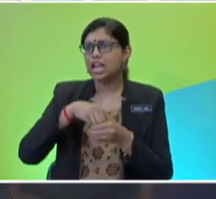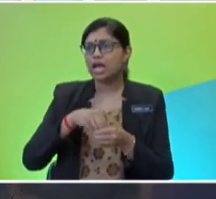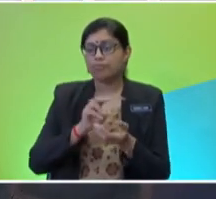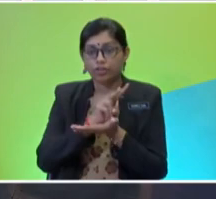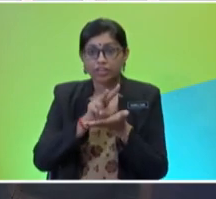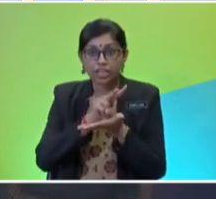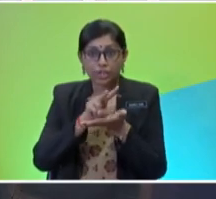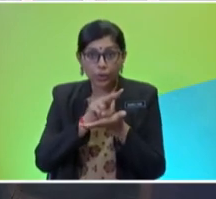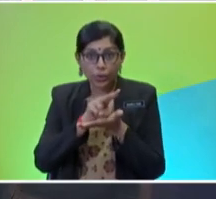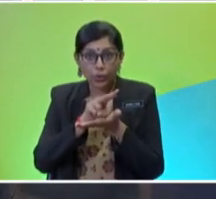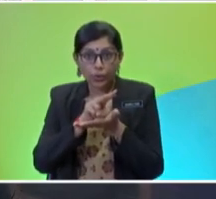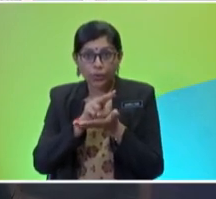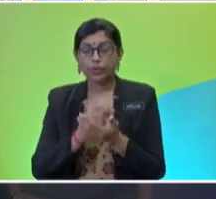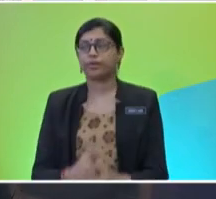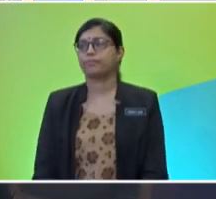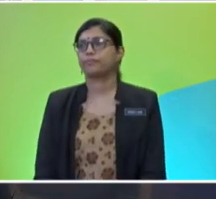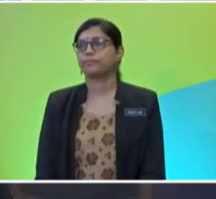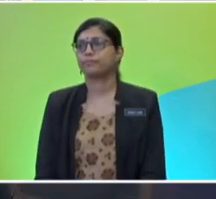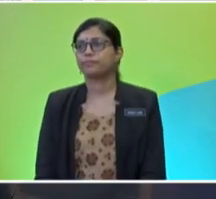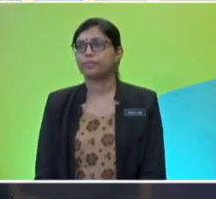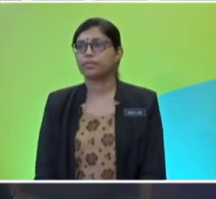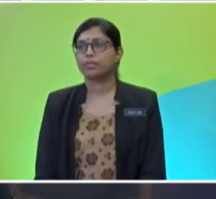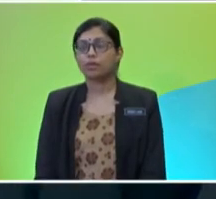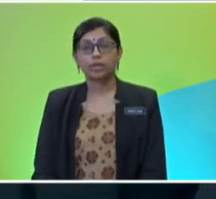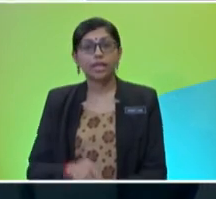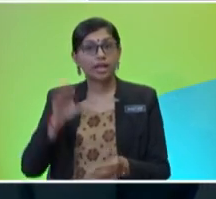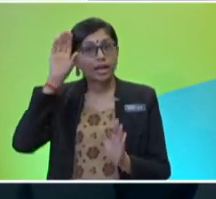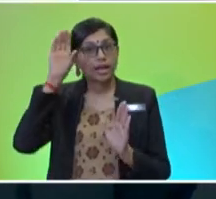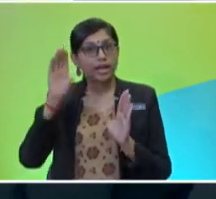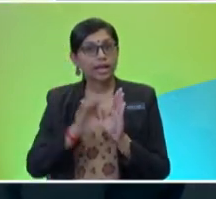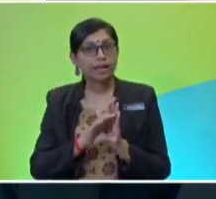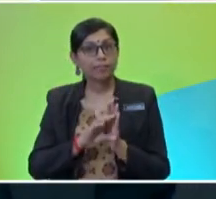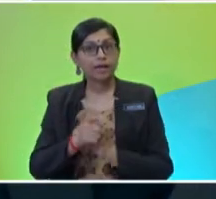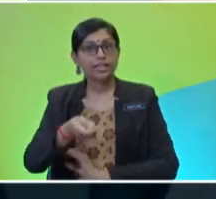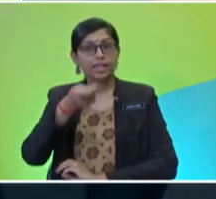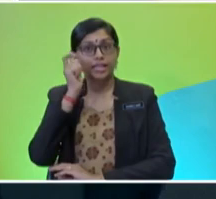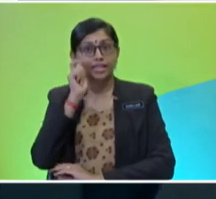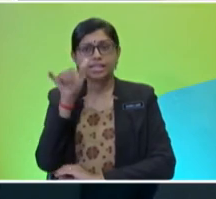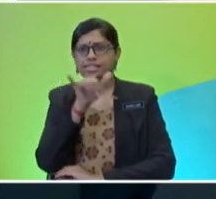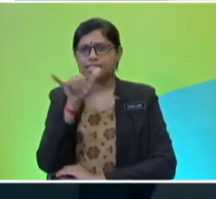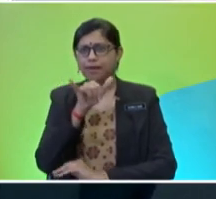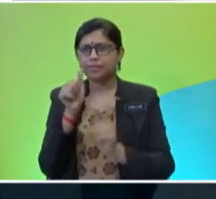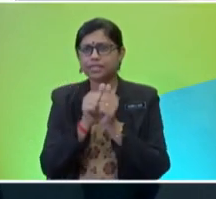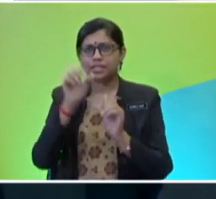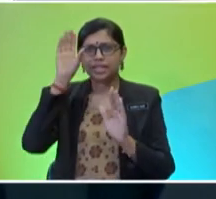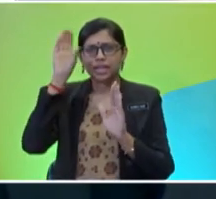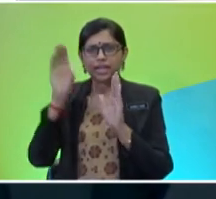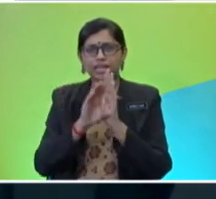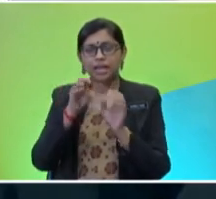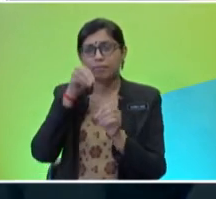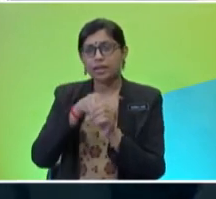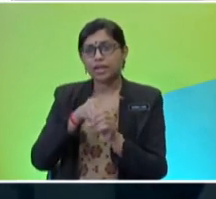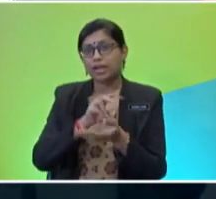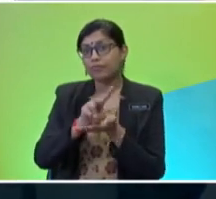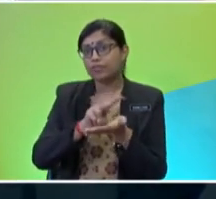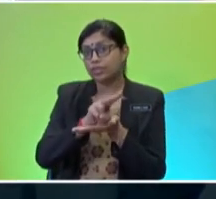Yang ni ke cikgu? Sebenarnya gambar tu sama dengan gambar yang cikgu tunjuk dekat video tadi. Cuba Akmal pusing, tengok sikit gambar tu